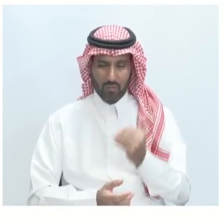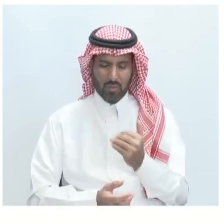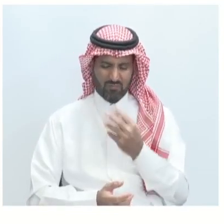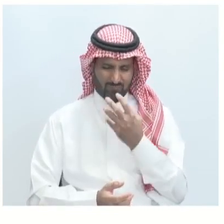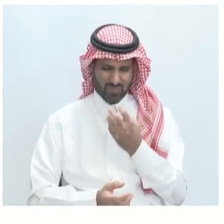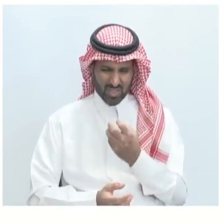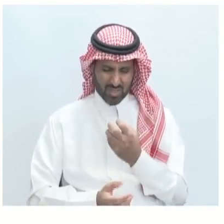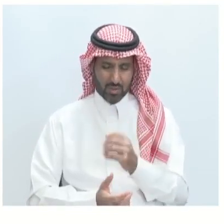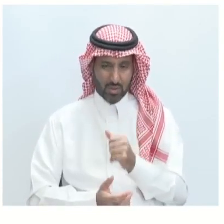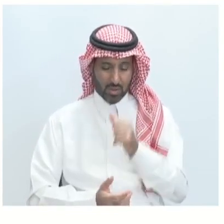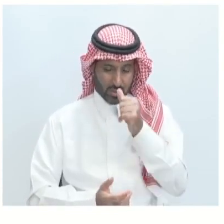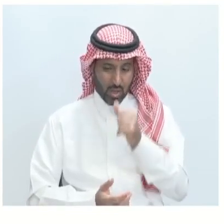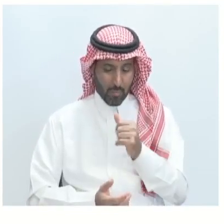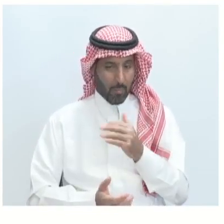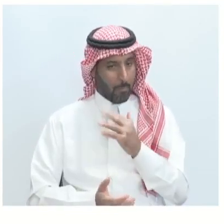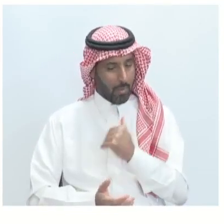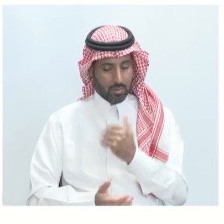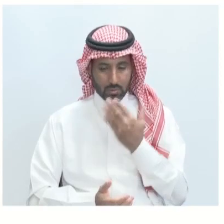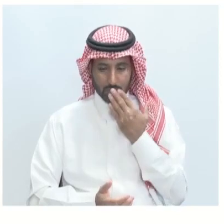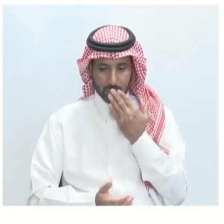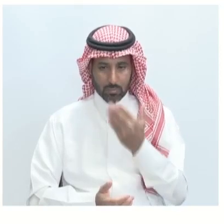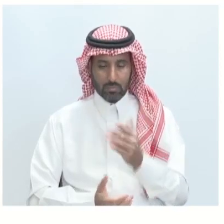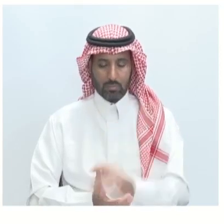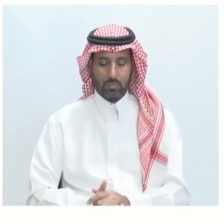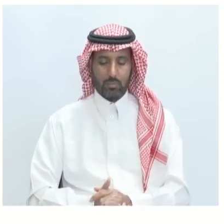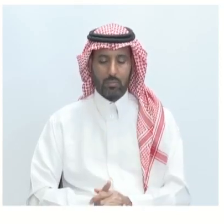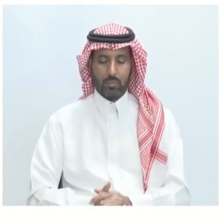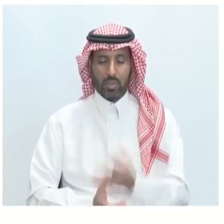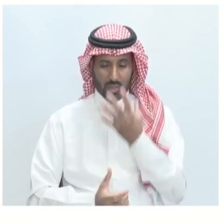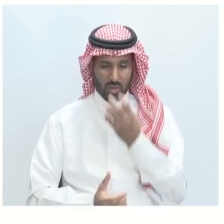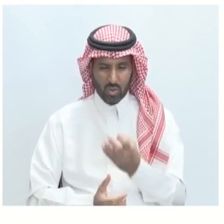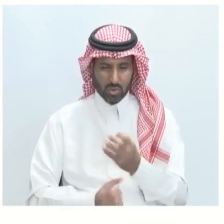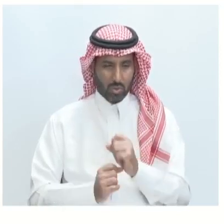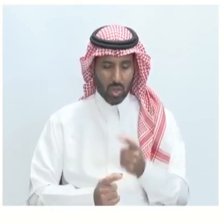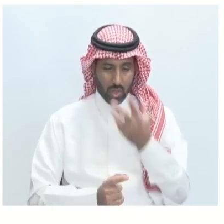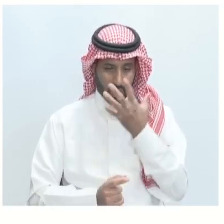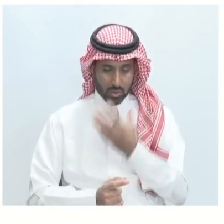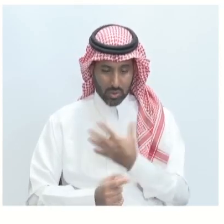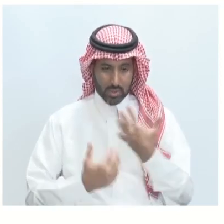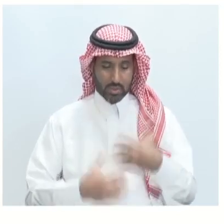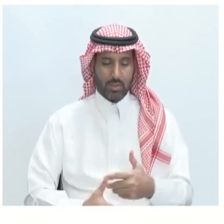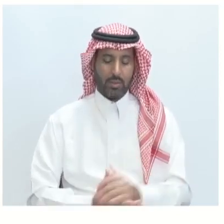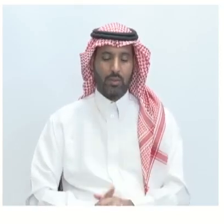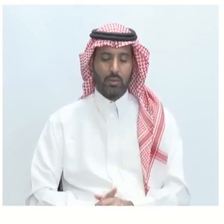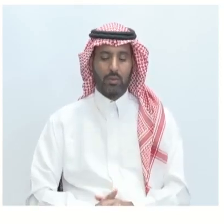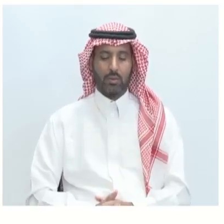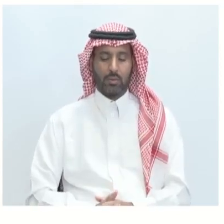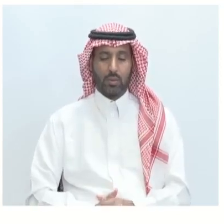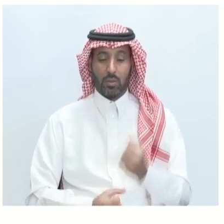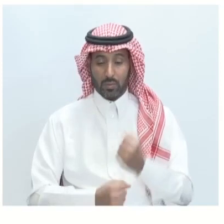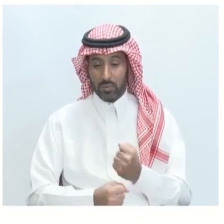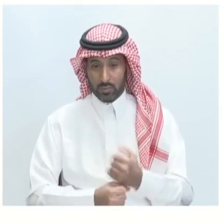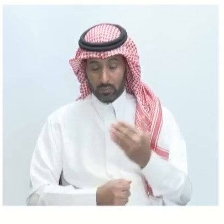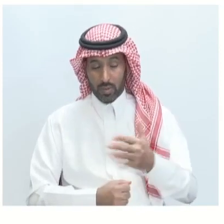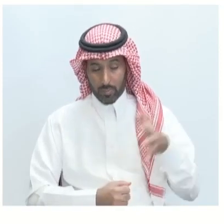ايضا انفعالات مختلفه كصمت كالحزن كاه الحزن على الجسد فهذه الانفعالات او في